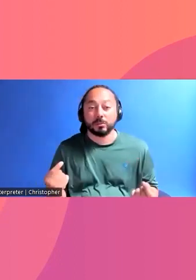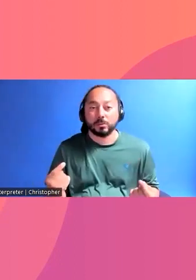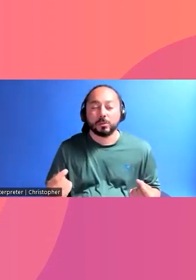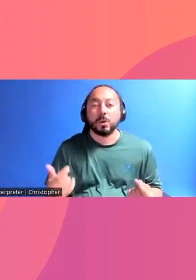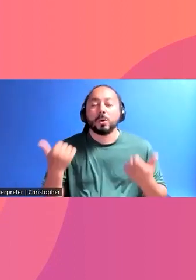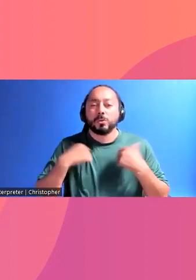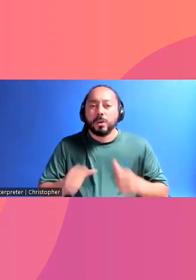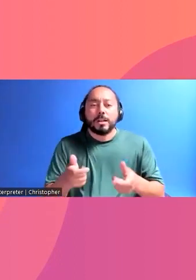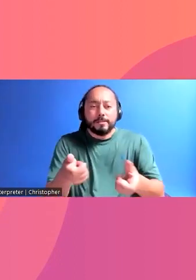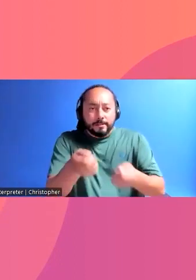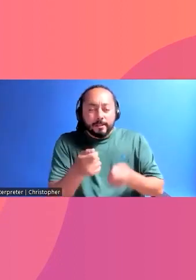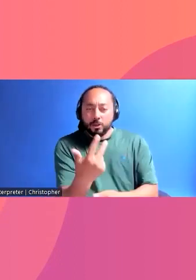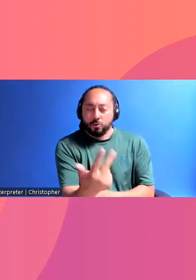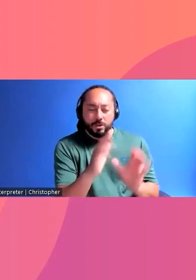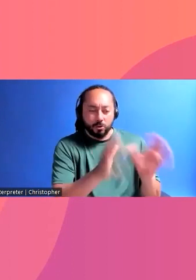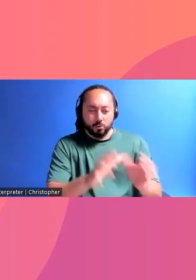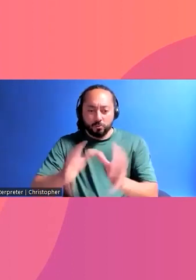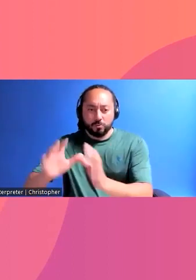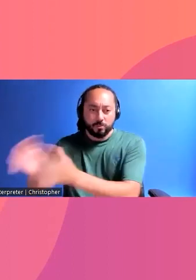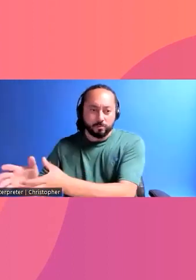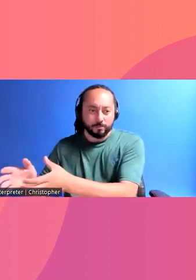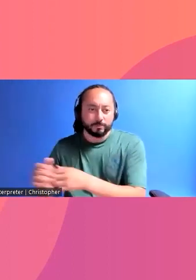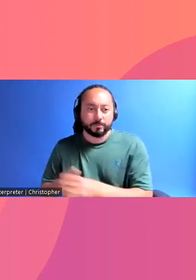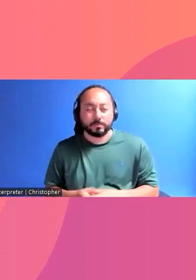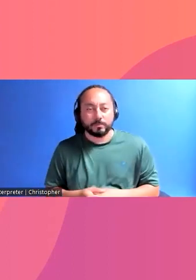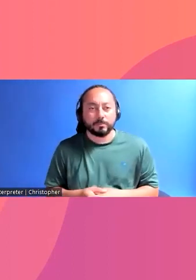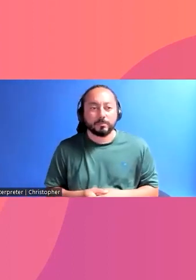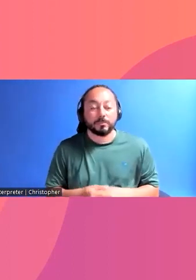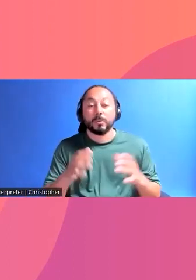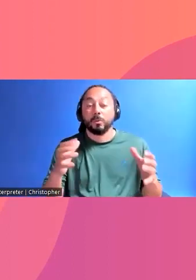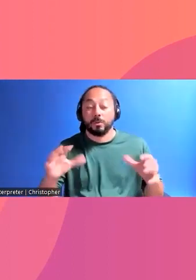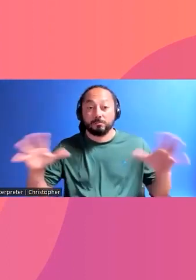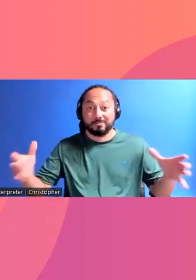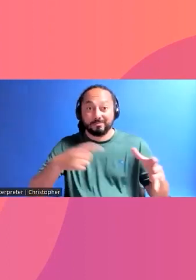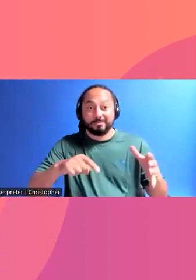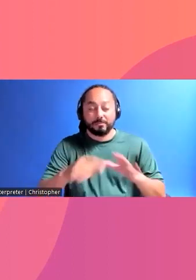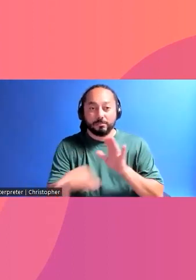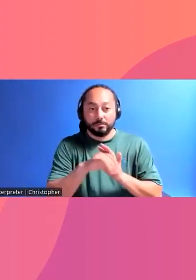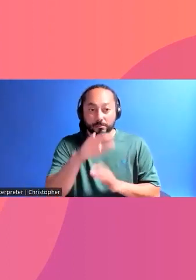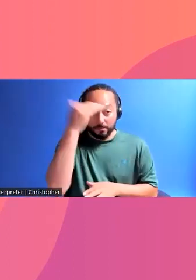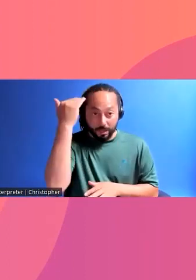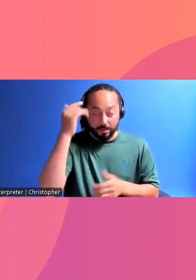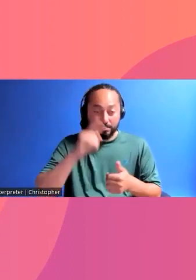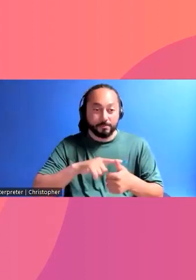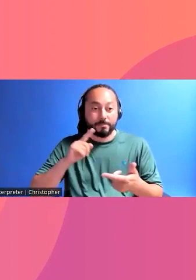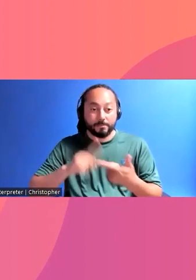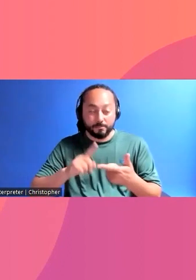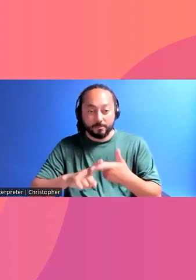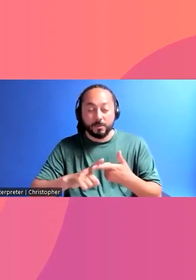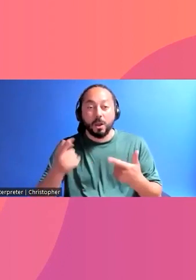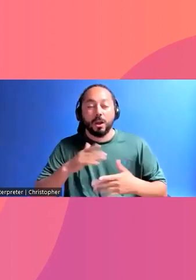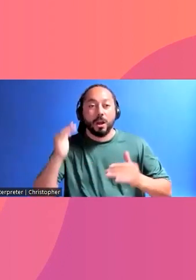on cherche à recruter 3 catégories de participants qui s'auto-identifient comme noirs, sont des